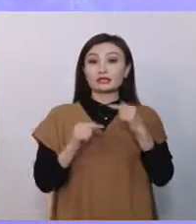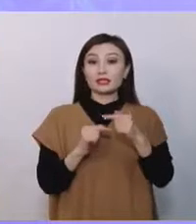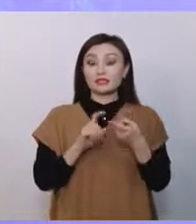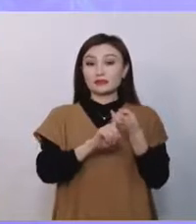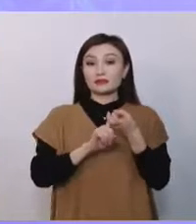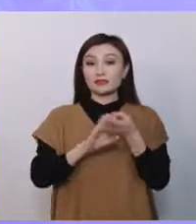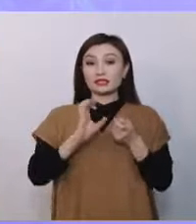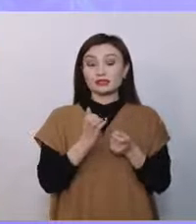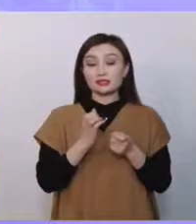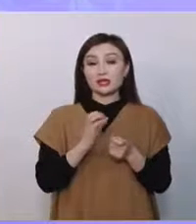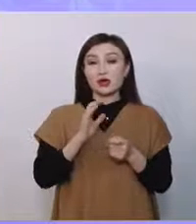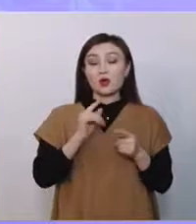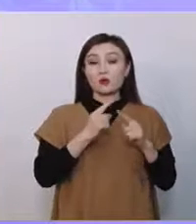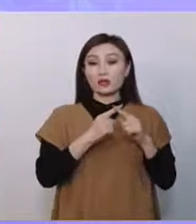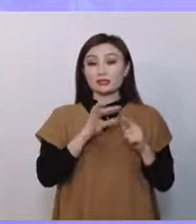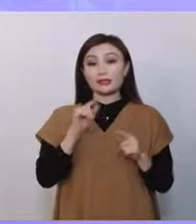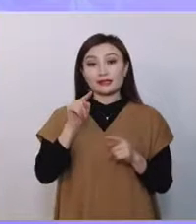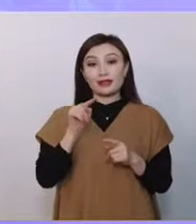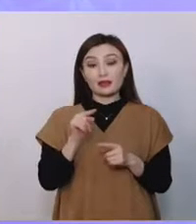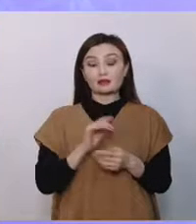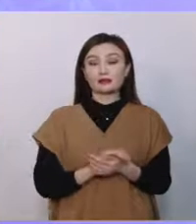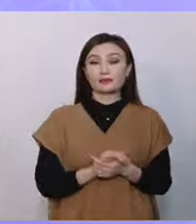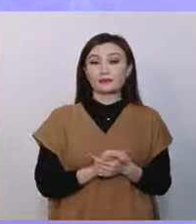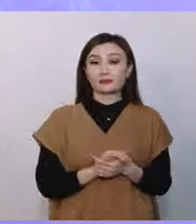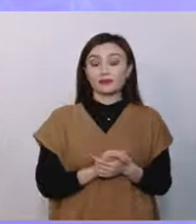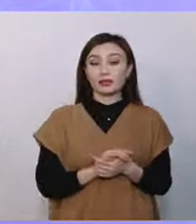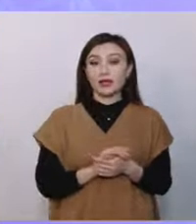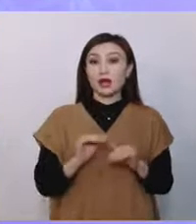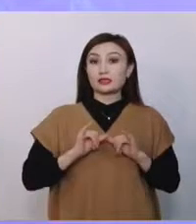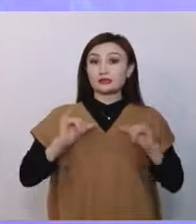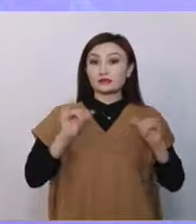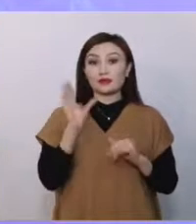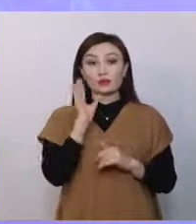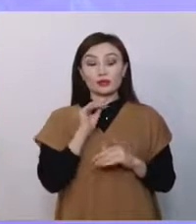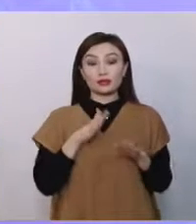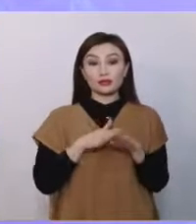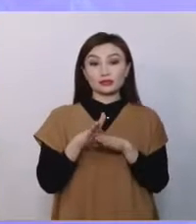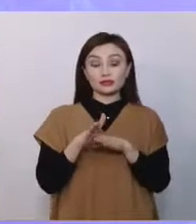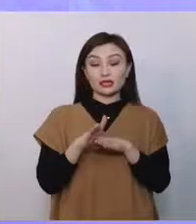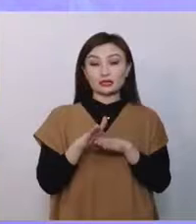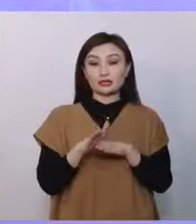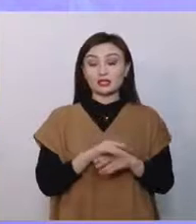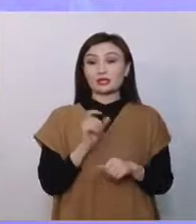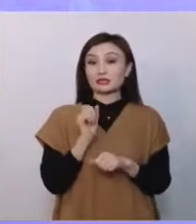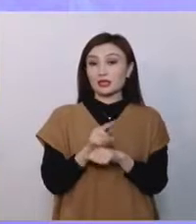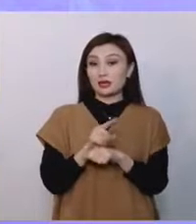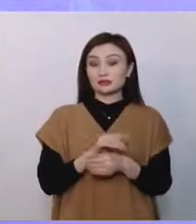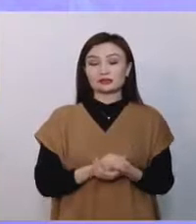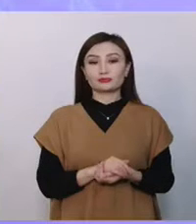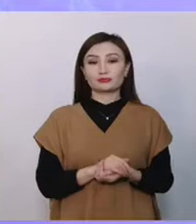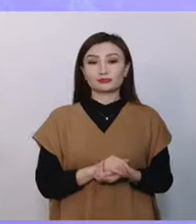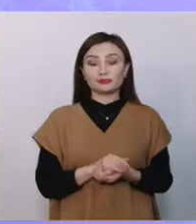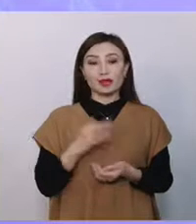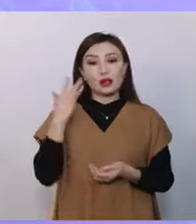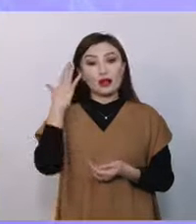связь с действием умножение и деление развивать умение решать занимательные задачи